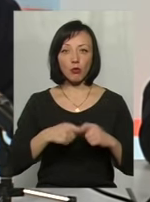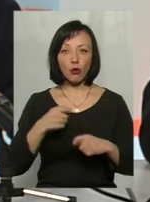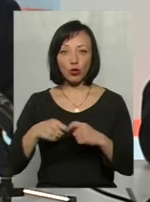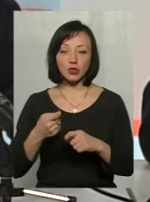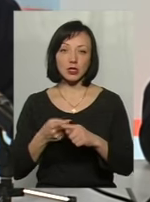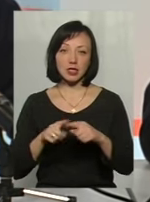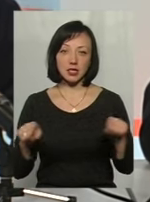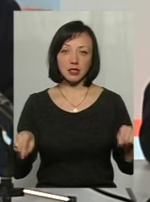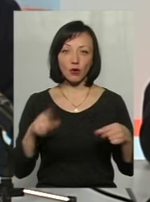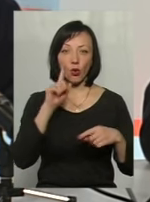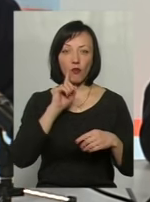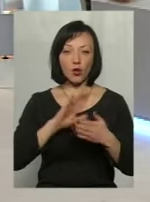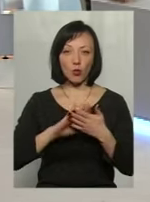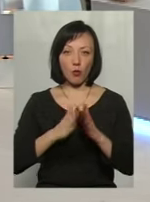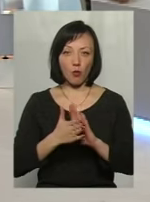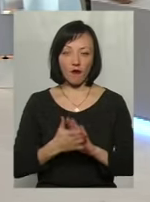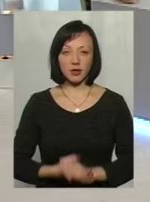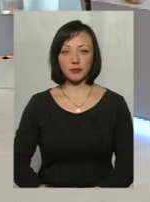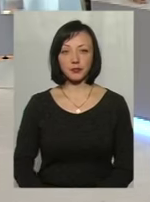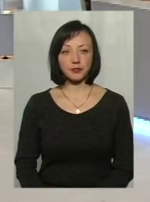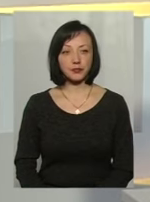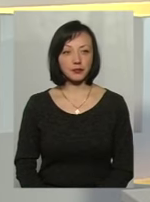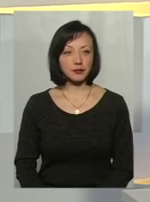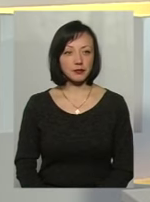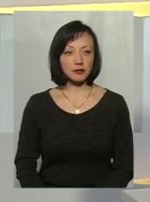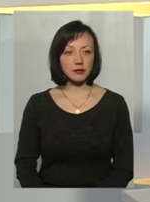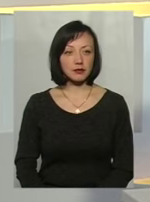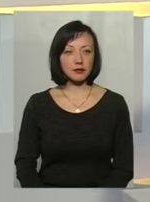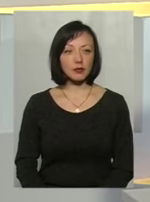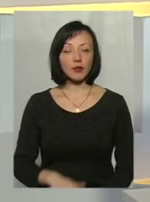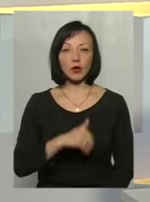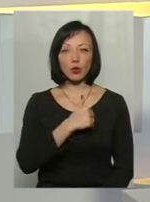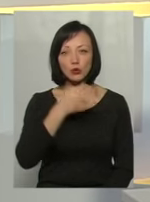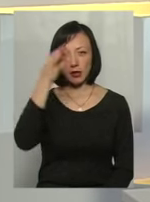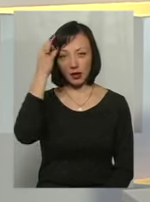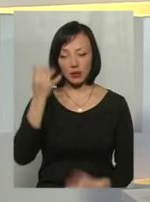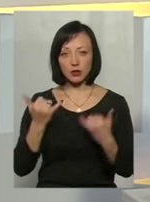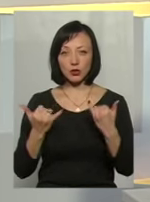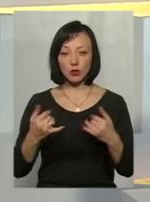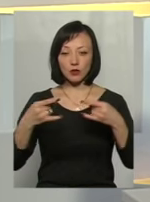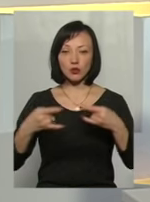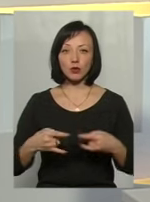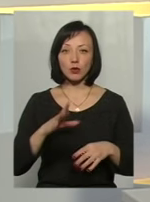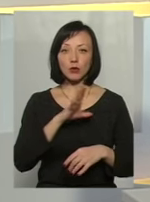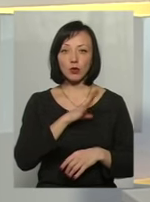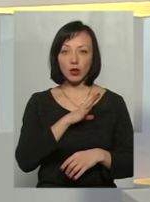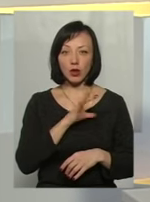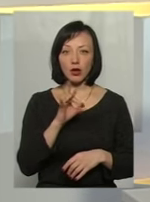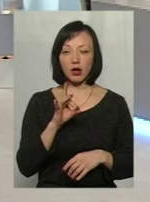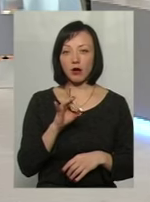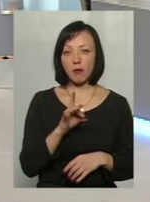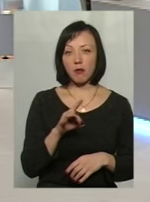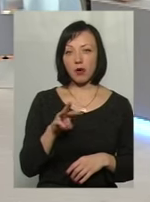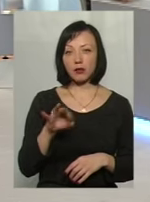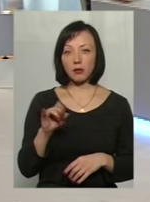це створює комфортні умови. Дякую вам велике. Я хочу нагадати, що сьогодні у нашій студії були пан Роман